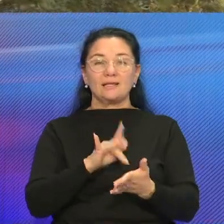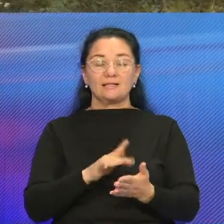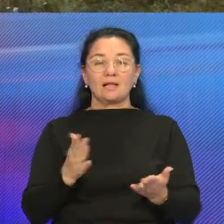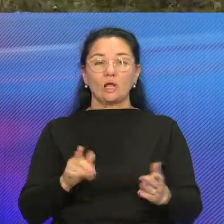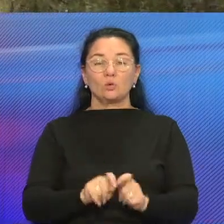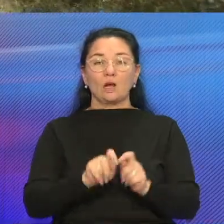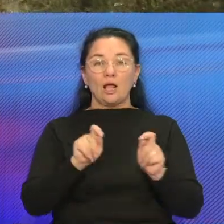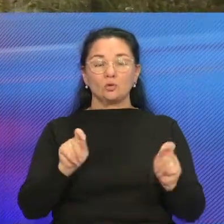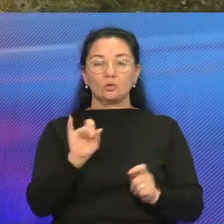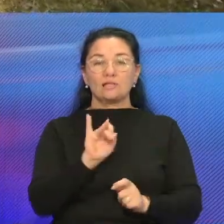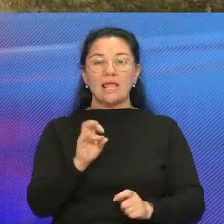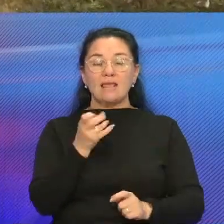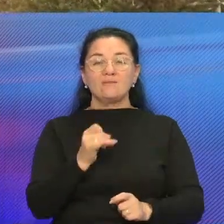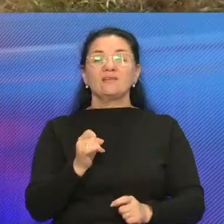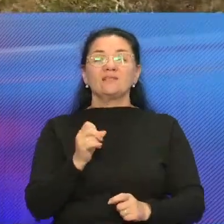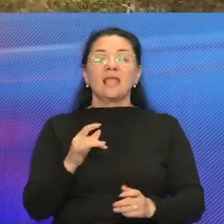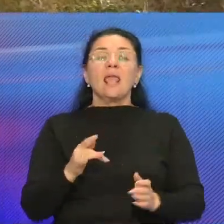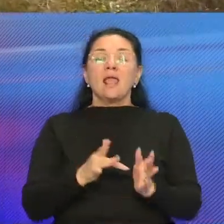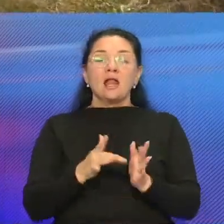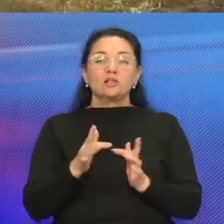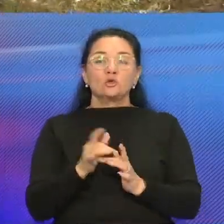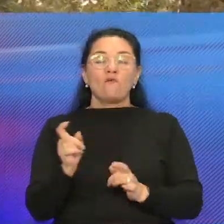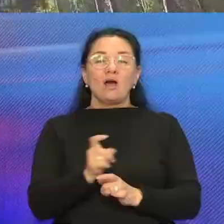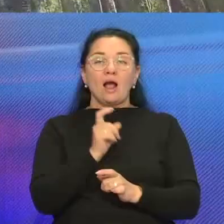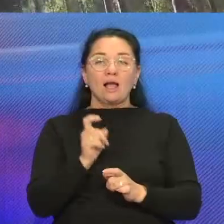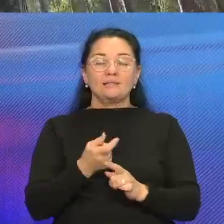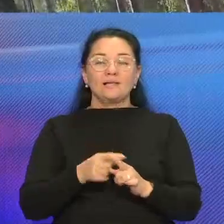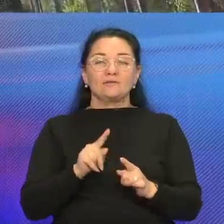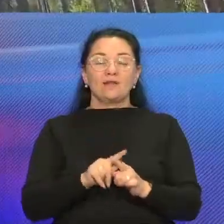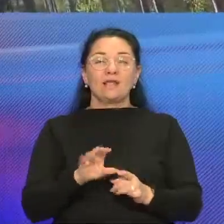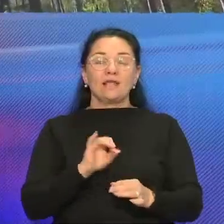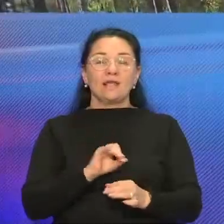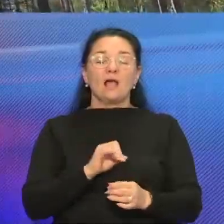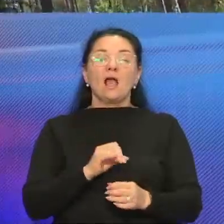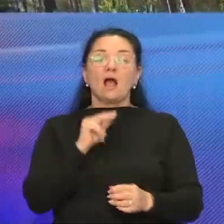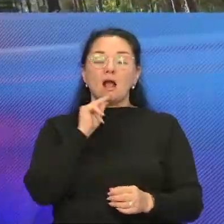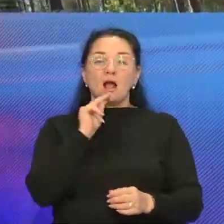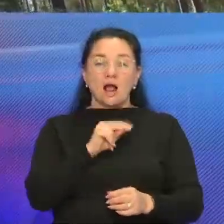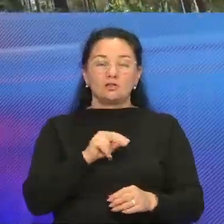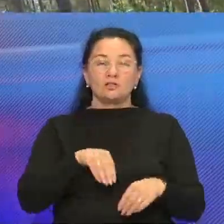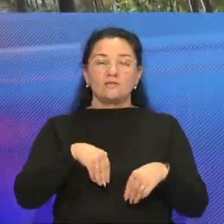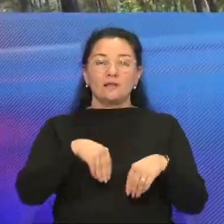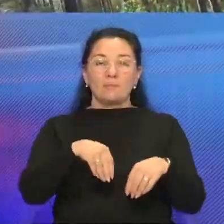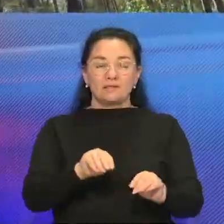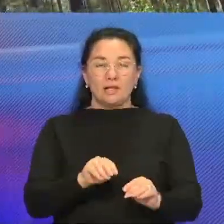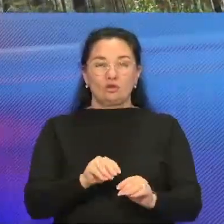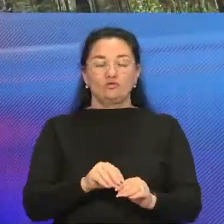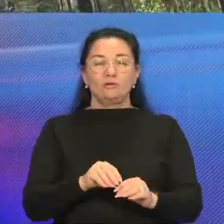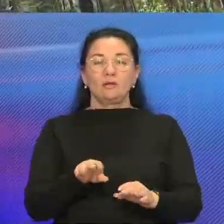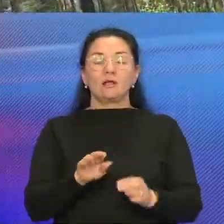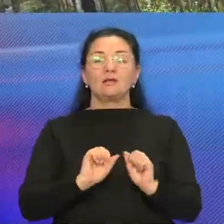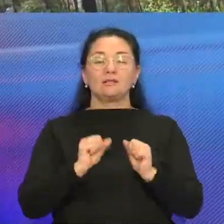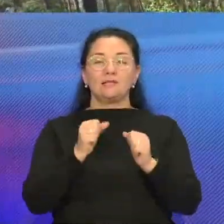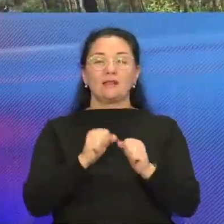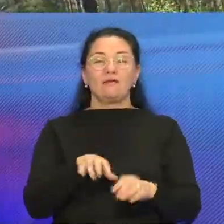базе и уёвского лязгаса. Это даст махчэмость вырошивать уласный якосный посадочный материал у закрытым грунте и отмовится